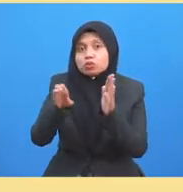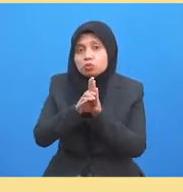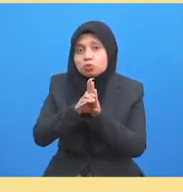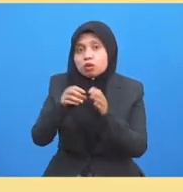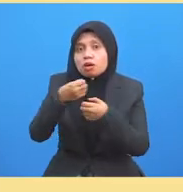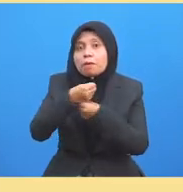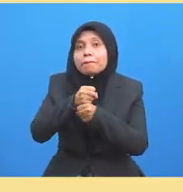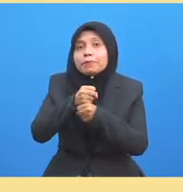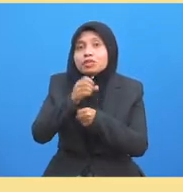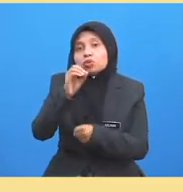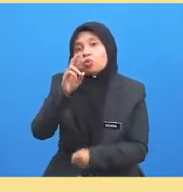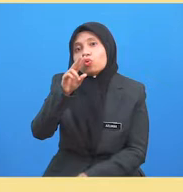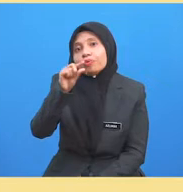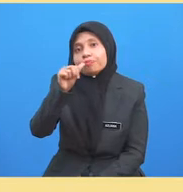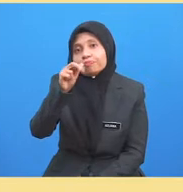organik.